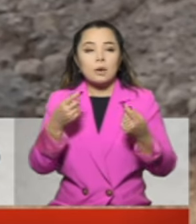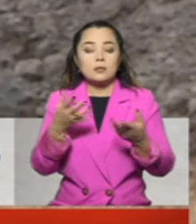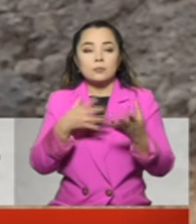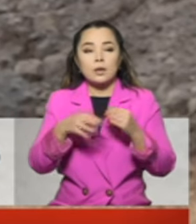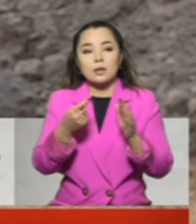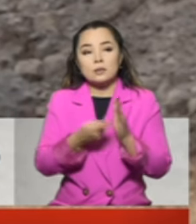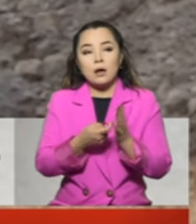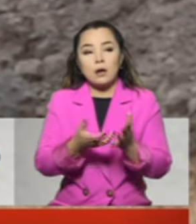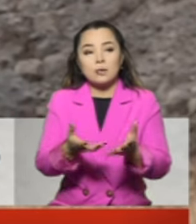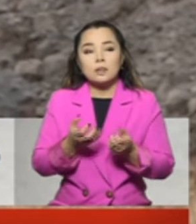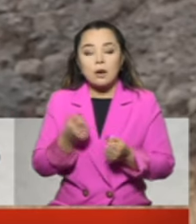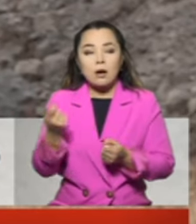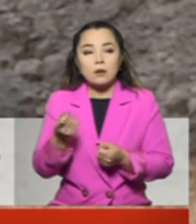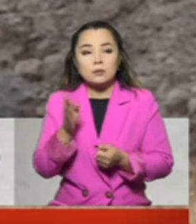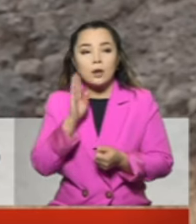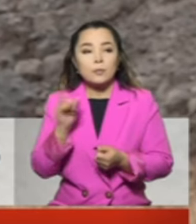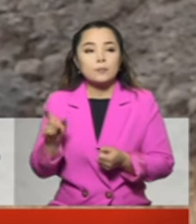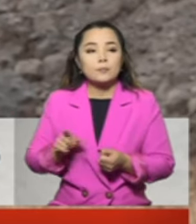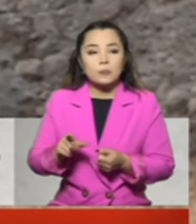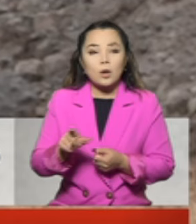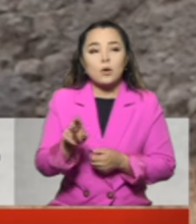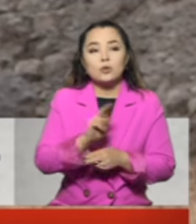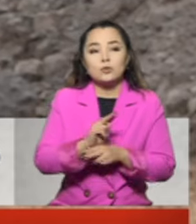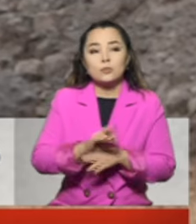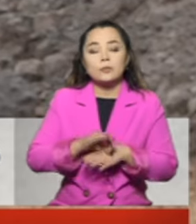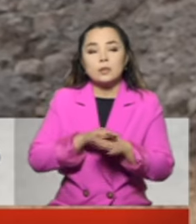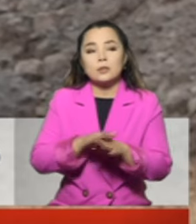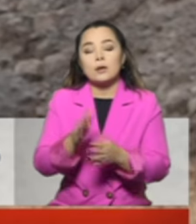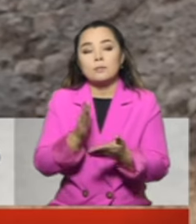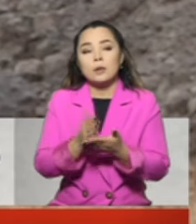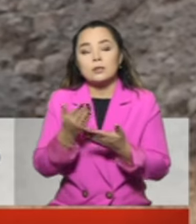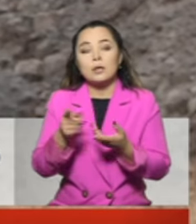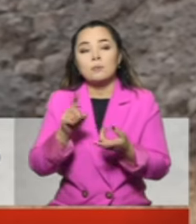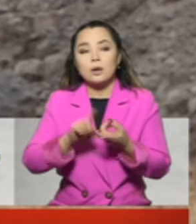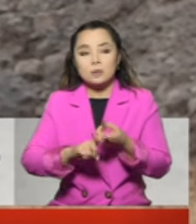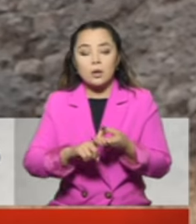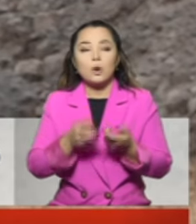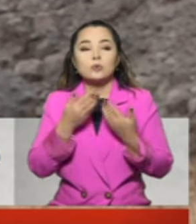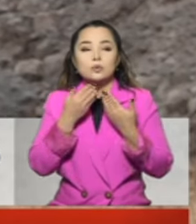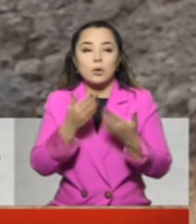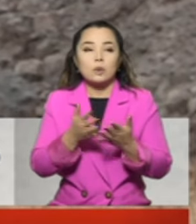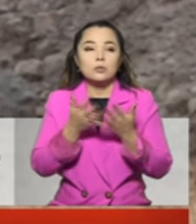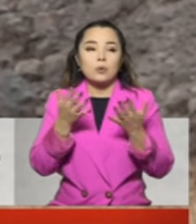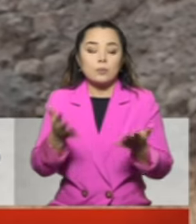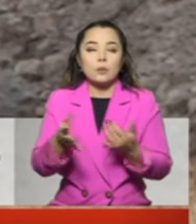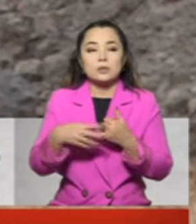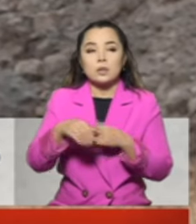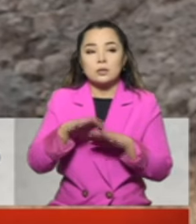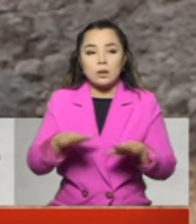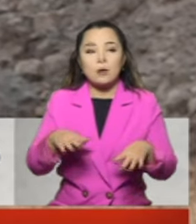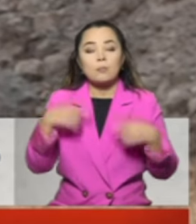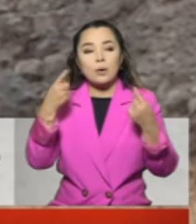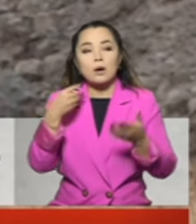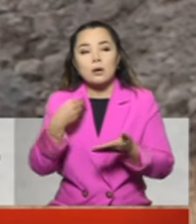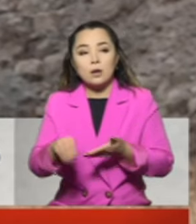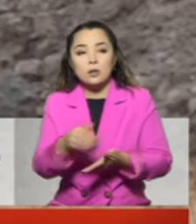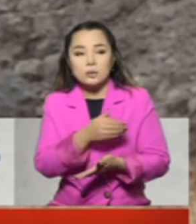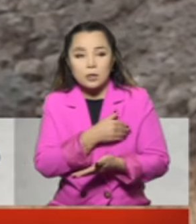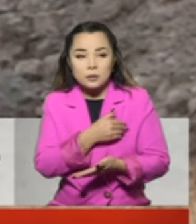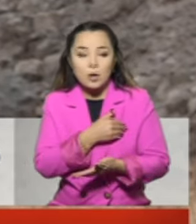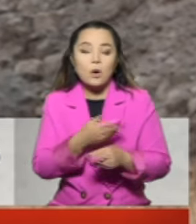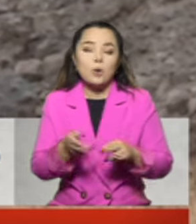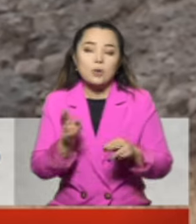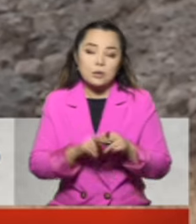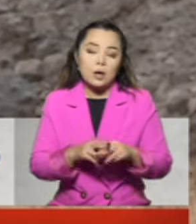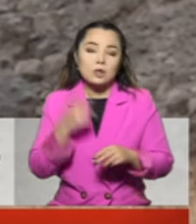аз болды. Осы мына каналға осындай жөндеу жұмыстары жүруіне байланысты қазір сұраныс көп. Жер сұрау, осы мал алам дейтін,